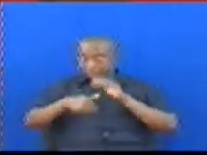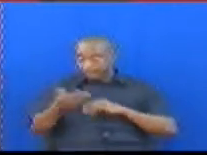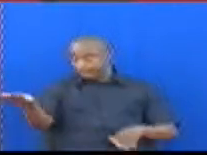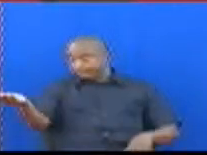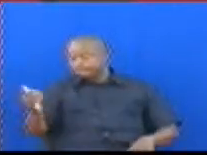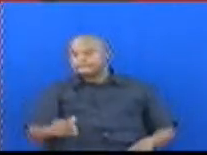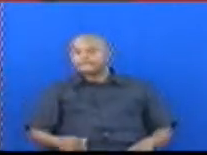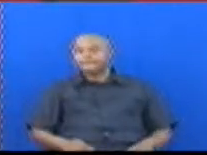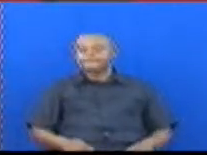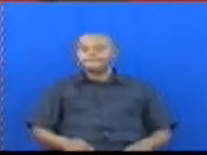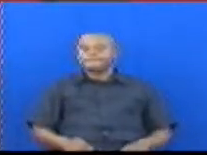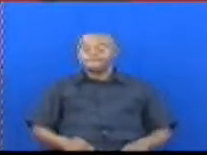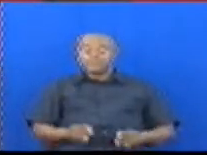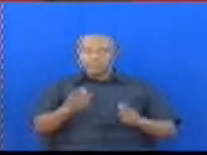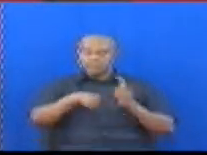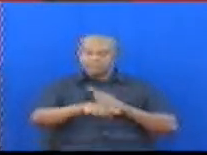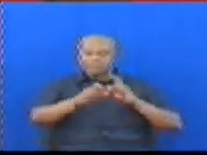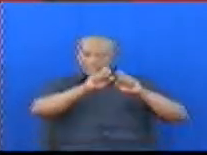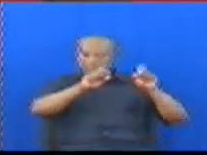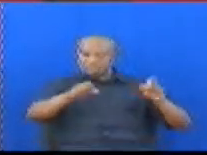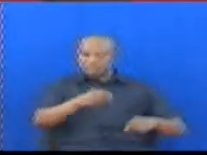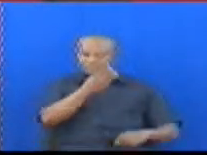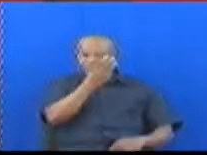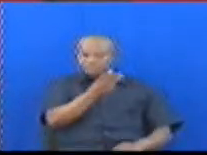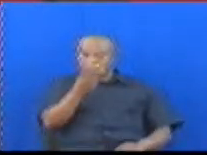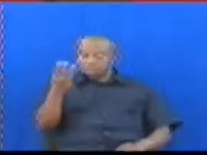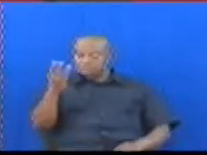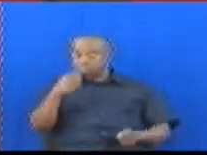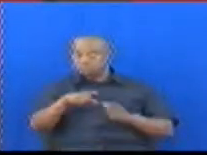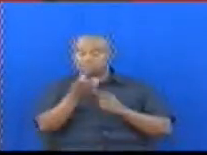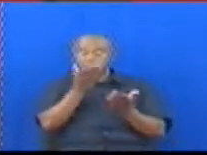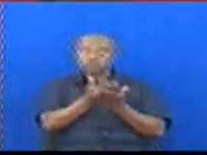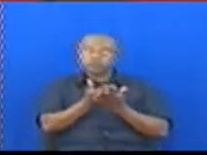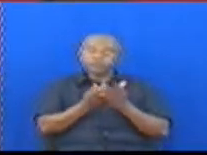kwenye ibara ya 33 ya mswada huu